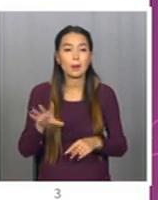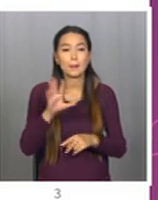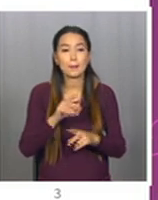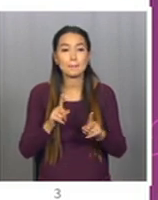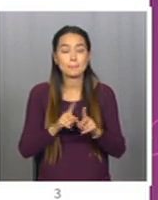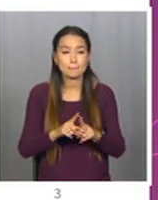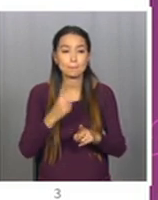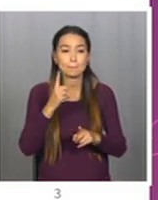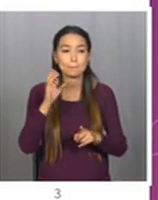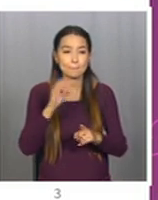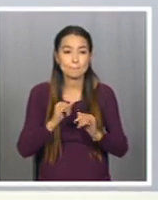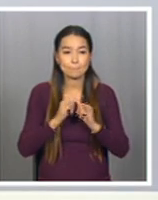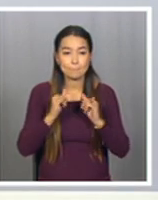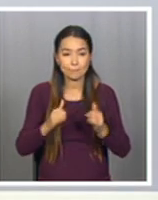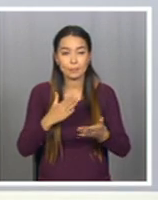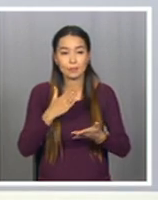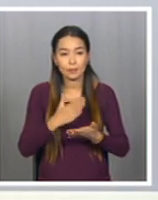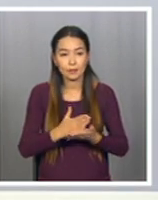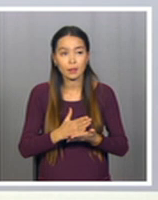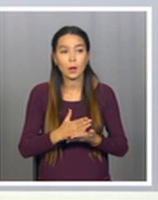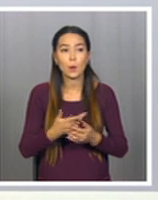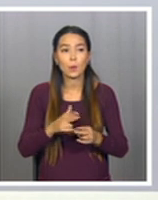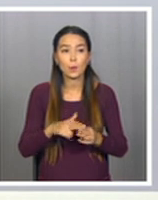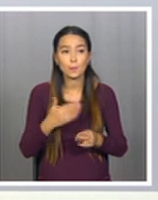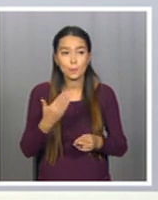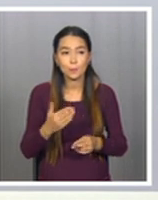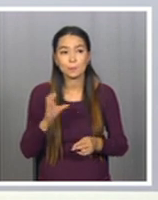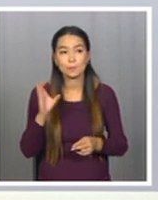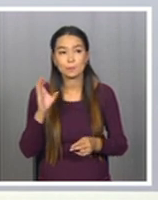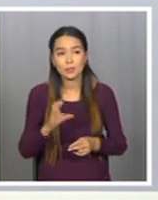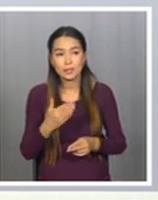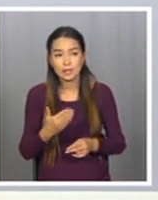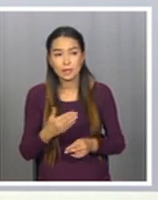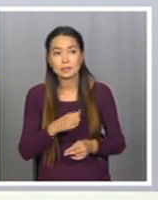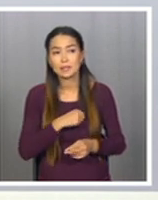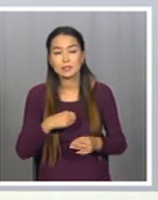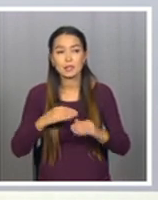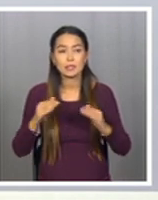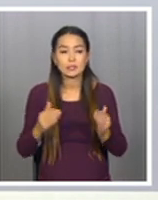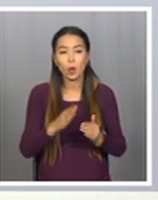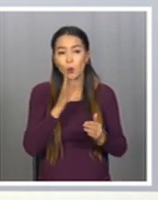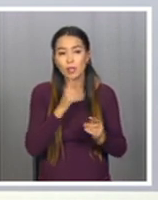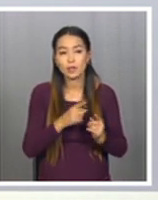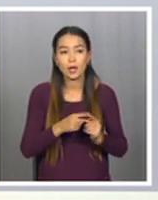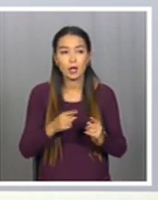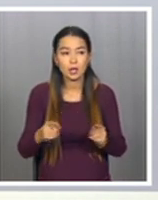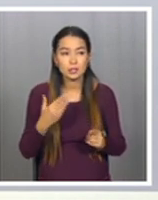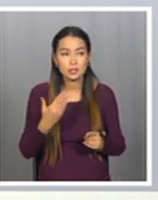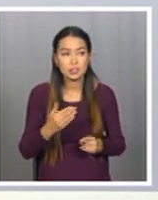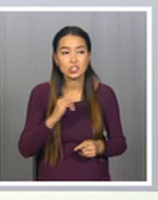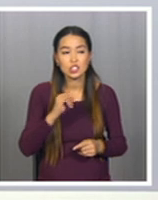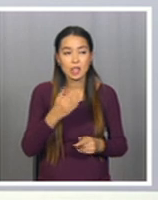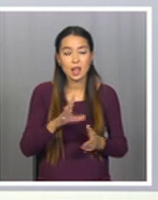секунд. Яғни өте кішкентай секунд, яғни өте кішкентай уақыттың аралығында бізде электр